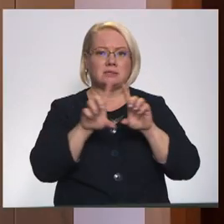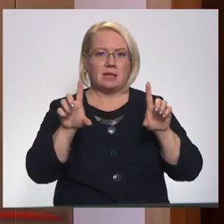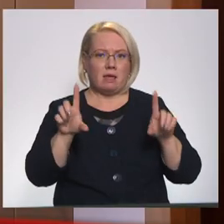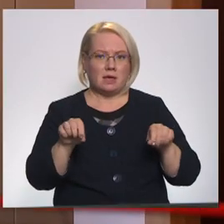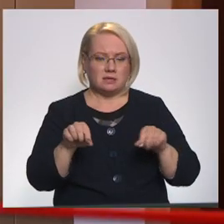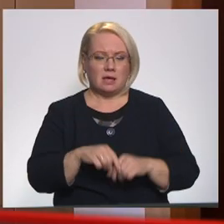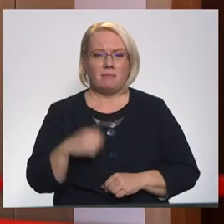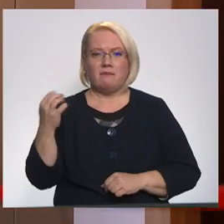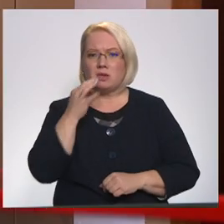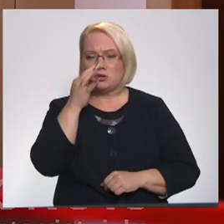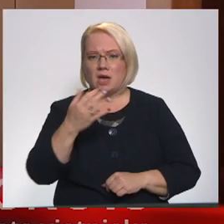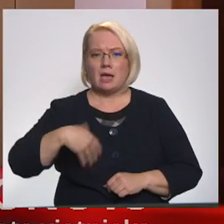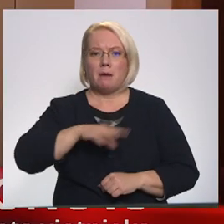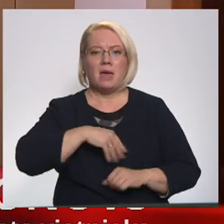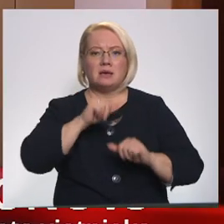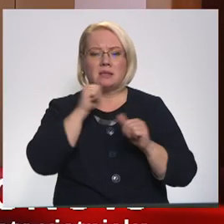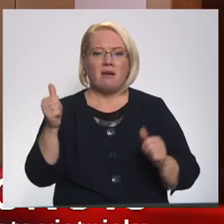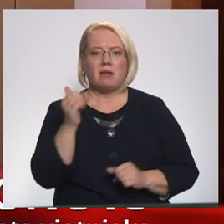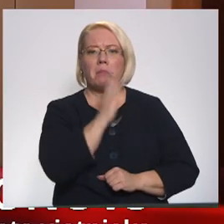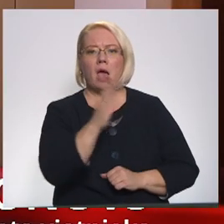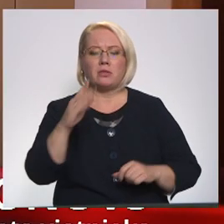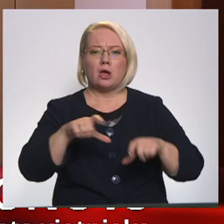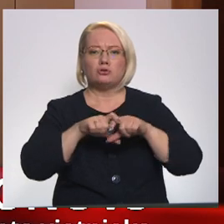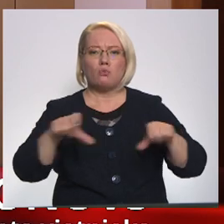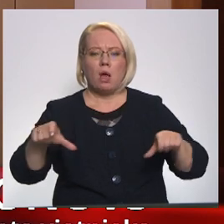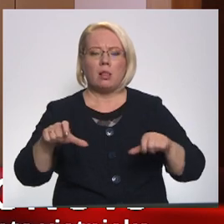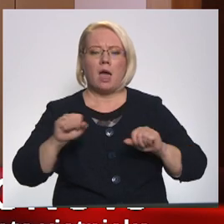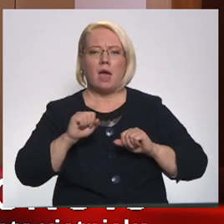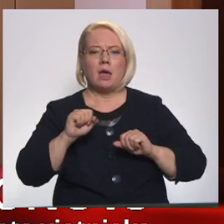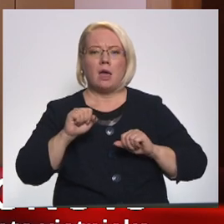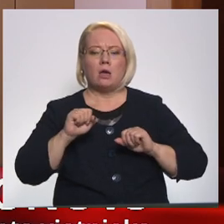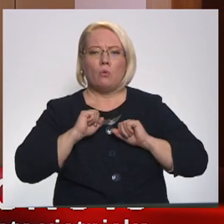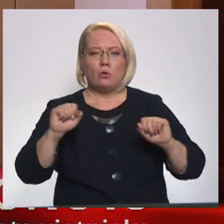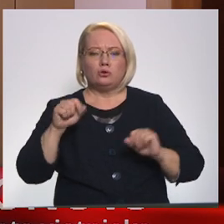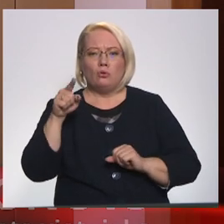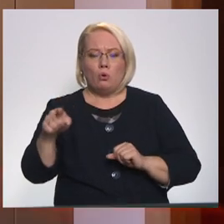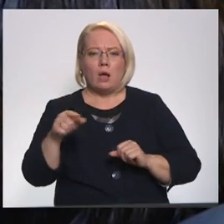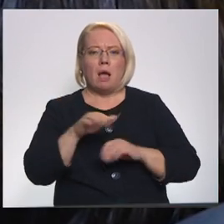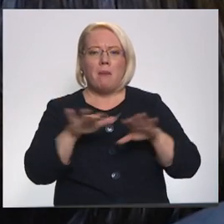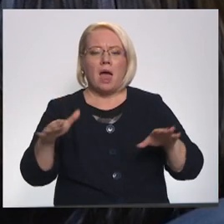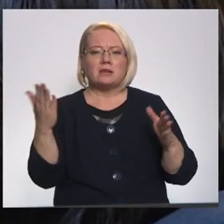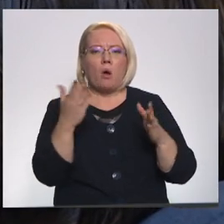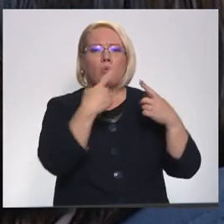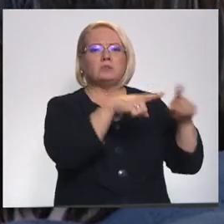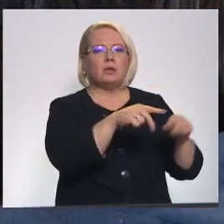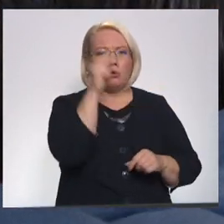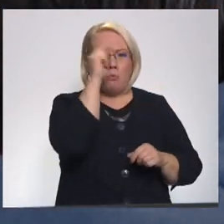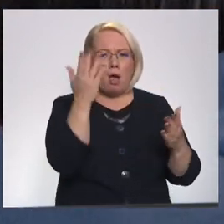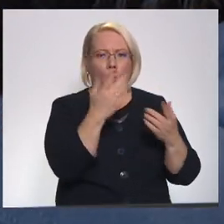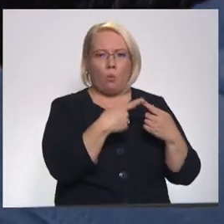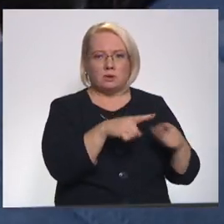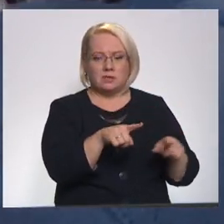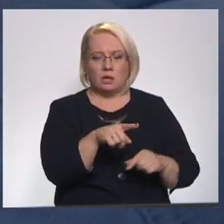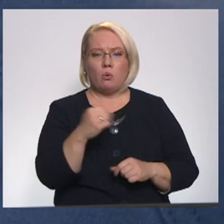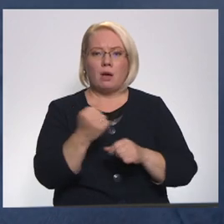nevaram kartai skolai prasīt nodrošināt otru svešvalodu to, ko bērns ir mācies iepriekš kaut kur. Manuprāt,